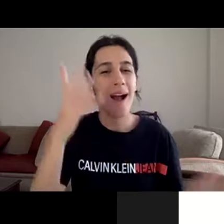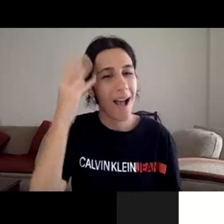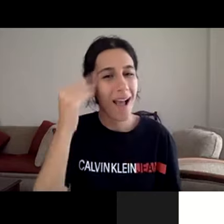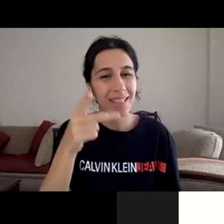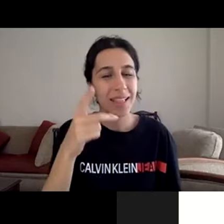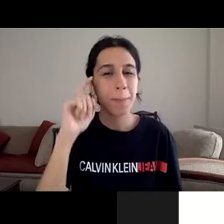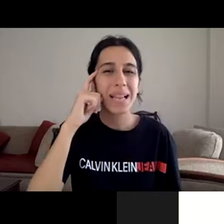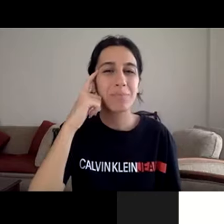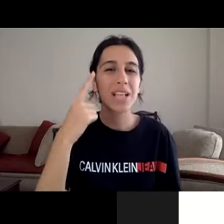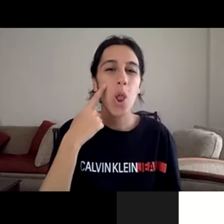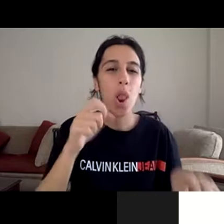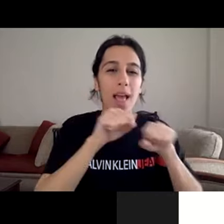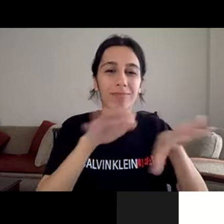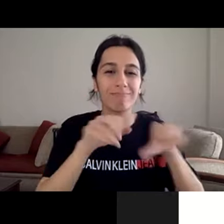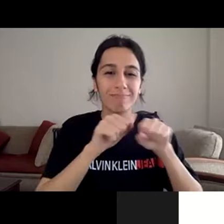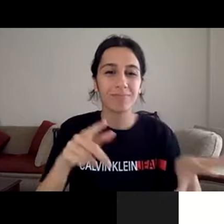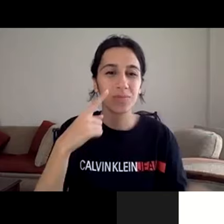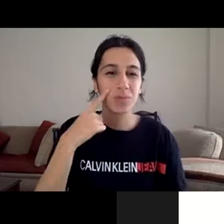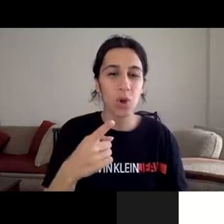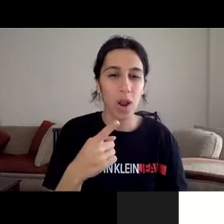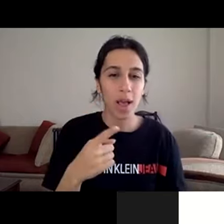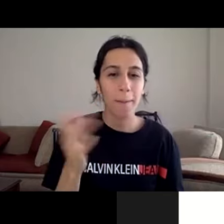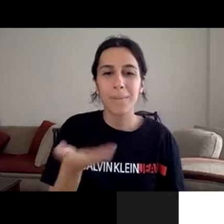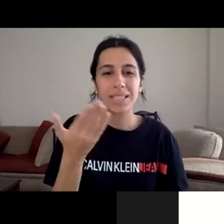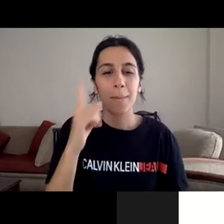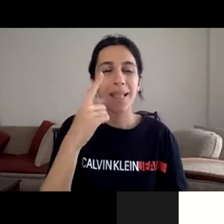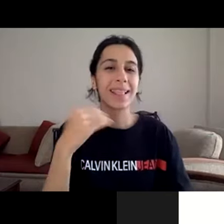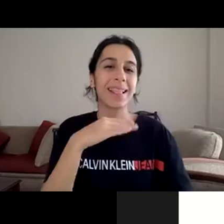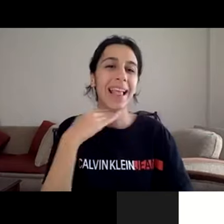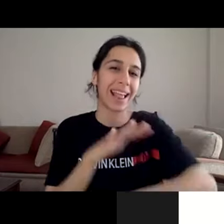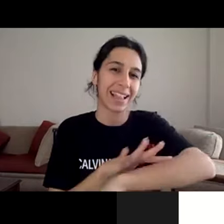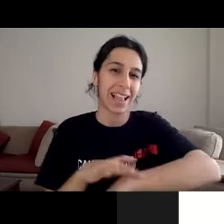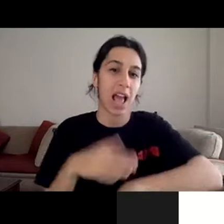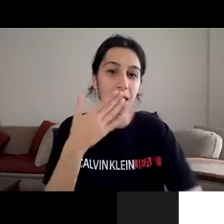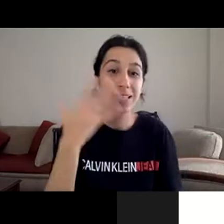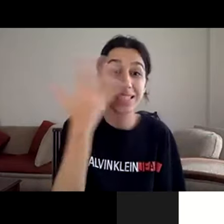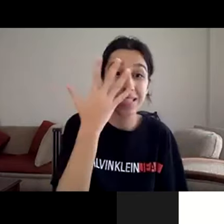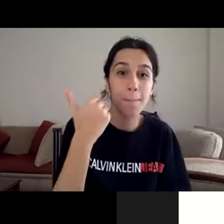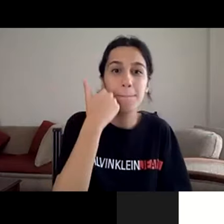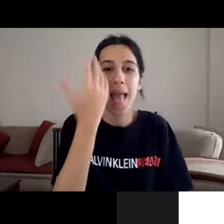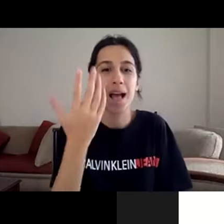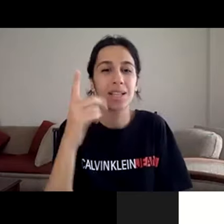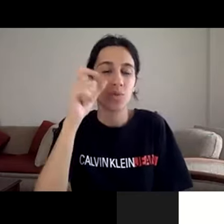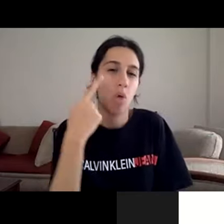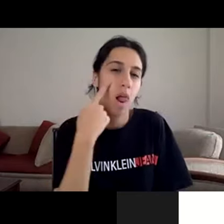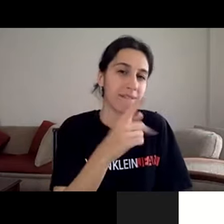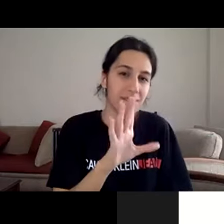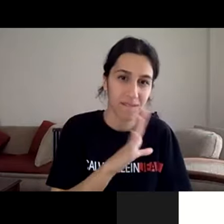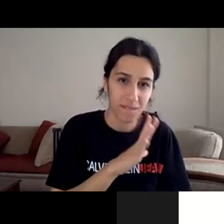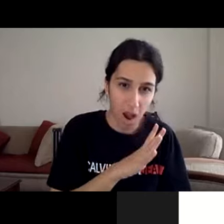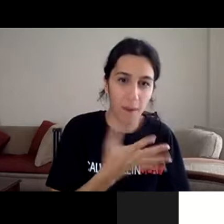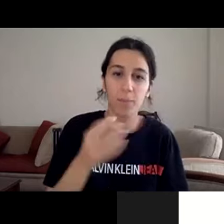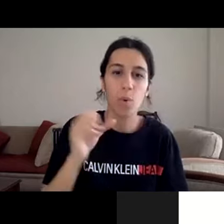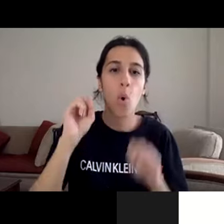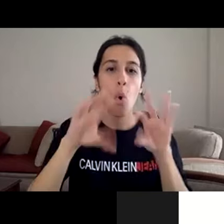bilimsel yayınlar, bilimsel şeyler. Mesela bize bir deri anlatıldığında siyah beyaz bir görüntü geliyor. İşte hani hocalarımız da